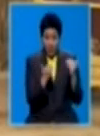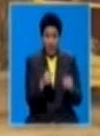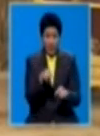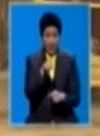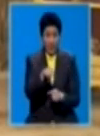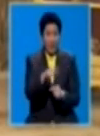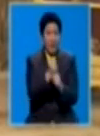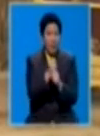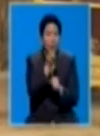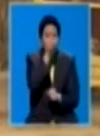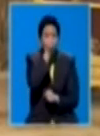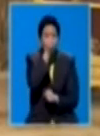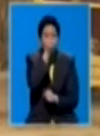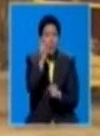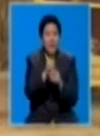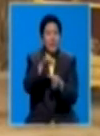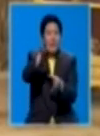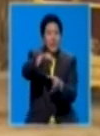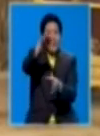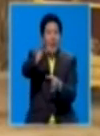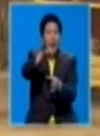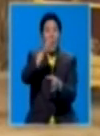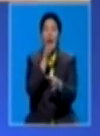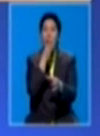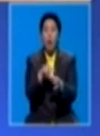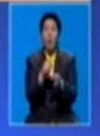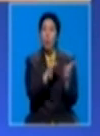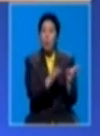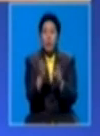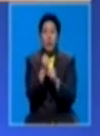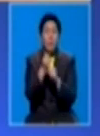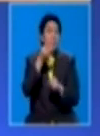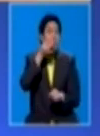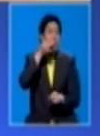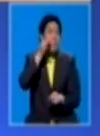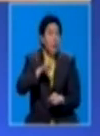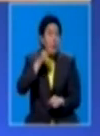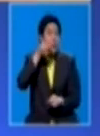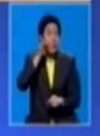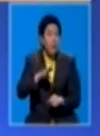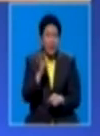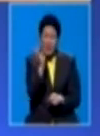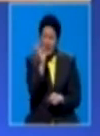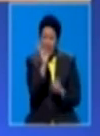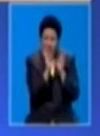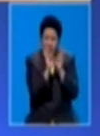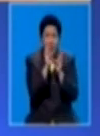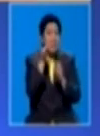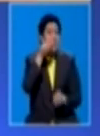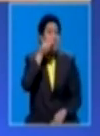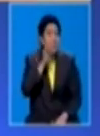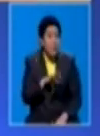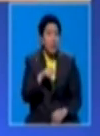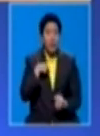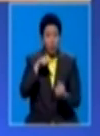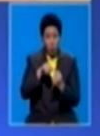ลังอยู่ระหว่างการศึกษาทดลองและรวบรวมข้อมูลวิธีการเลี้ยงผึ้งชนโรงนะครับหรือผึ้งจิ๋วจากศูนย์ศึกษาการพั